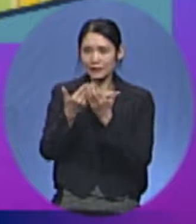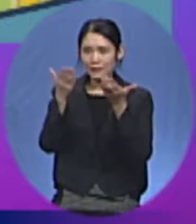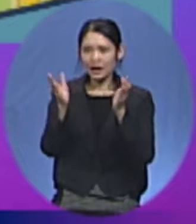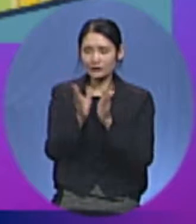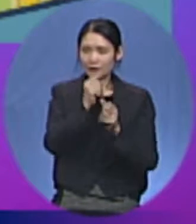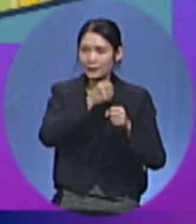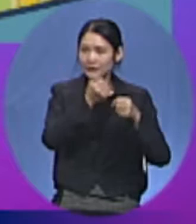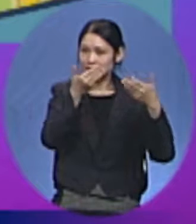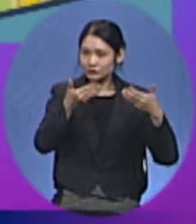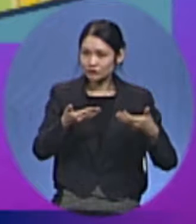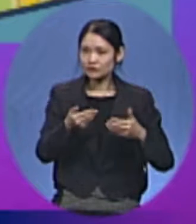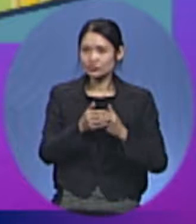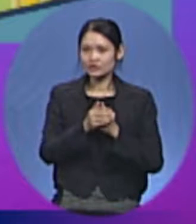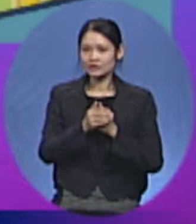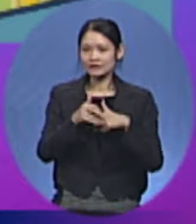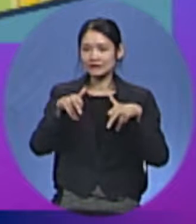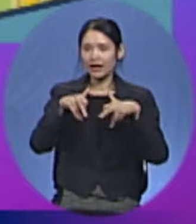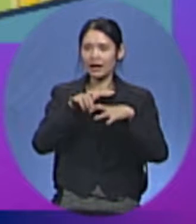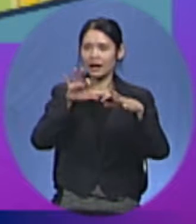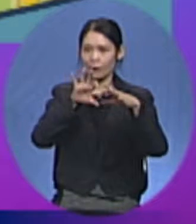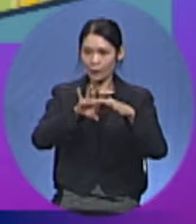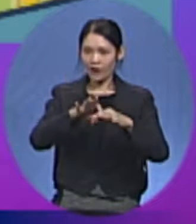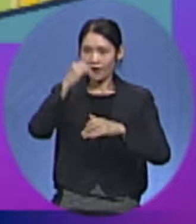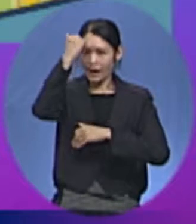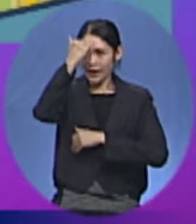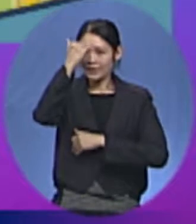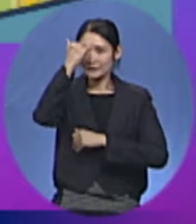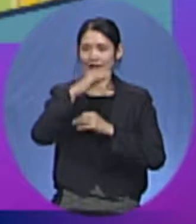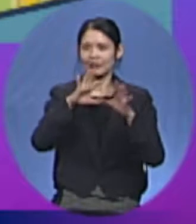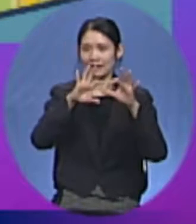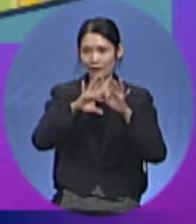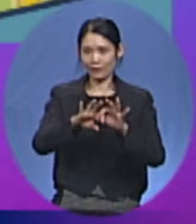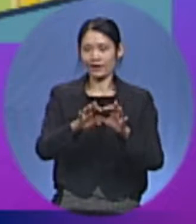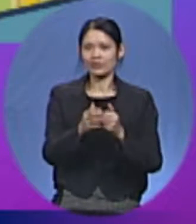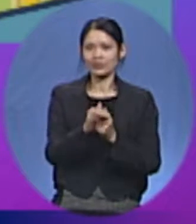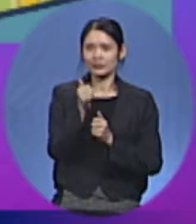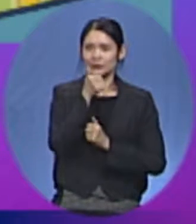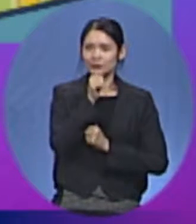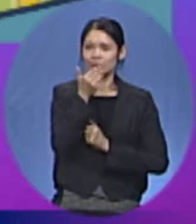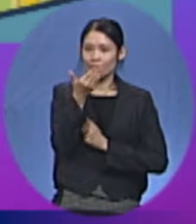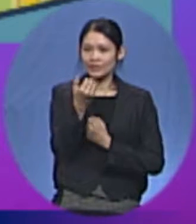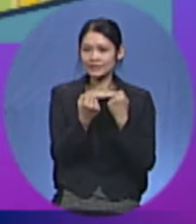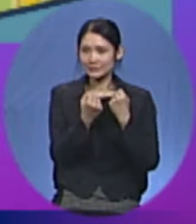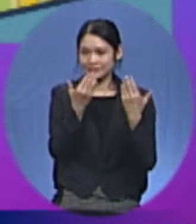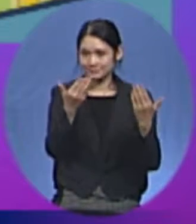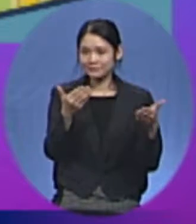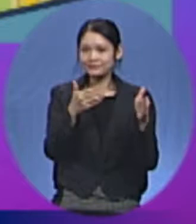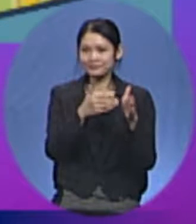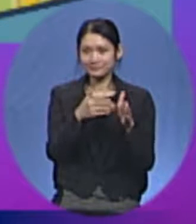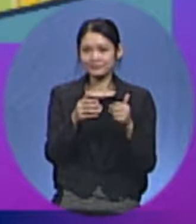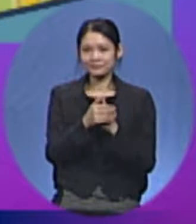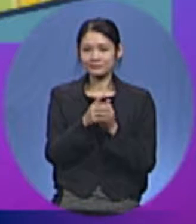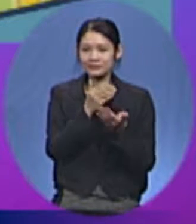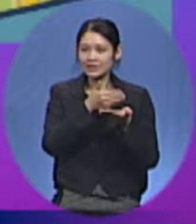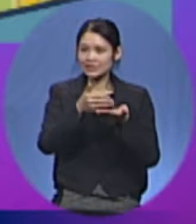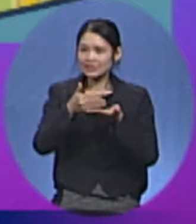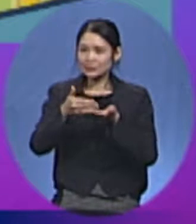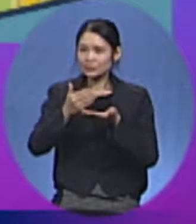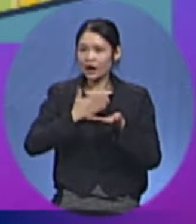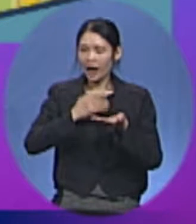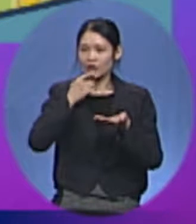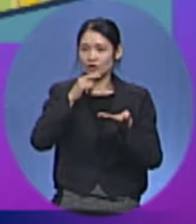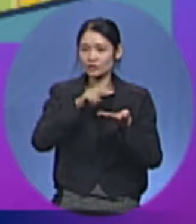한국장애인개발원에서 만든 장애인에 대한 에티켓에 대해서 설명드렸습니다. 그림으로 알기